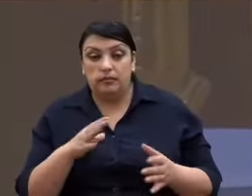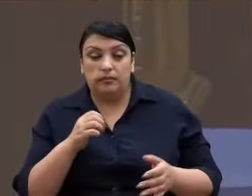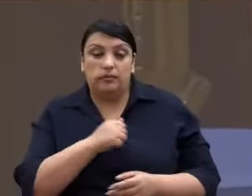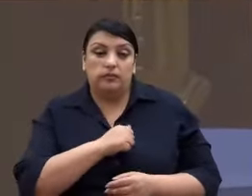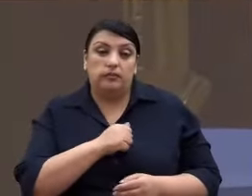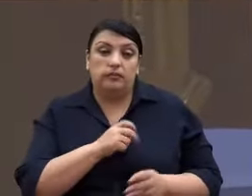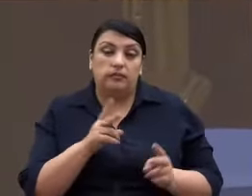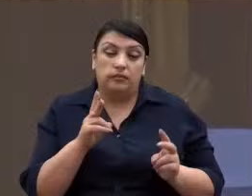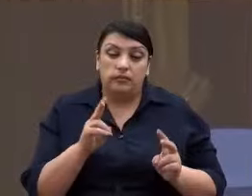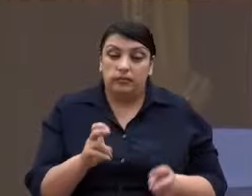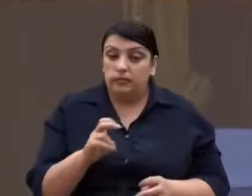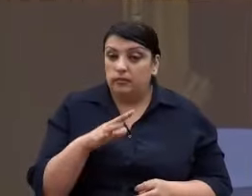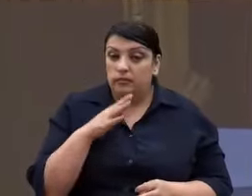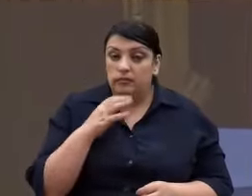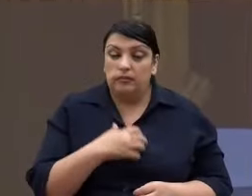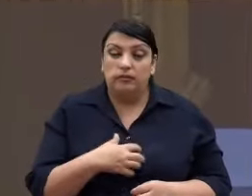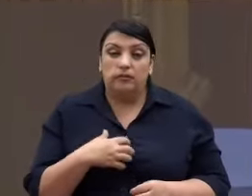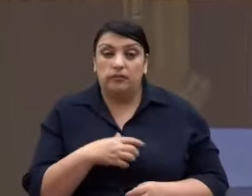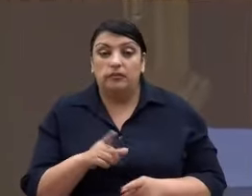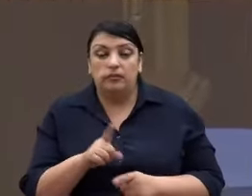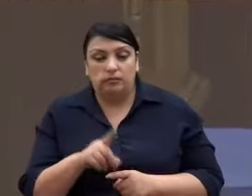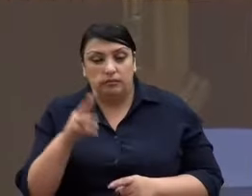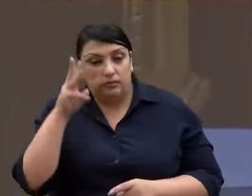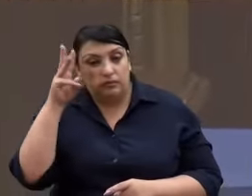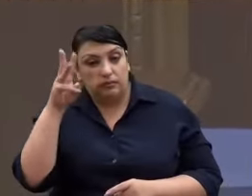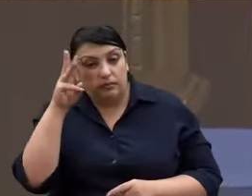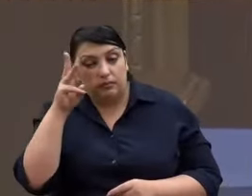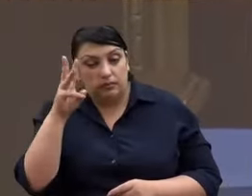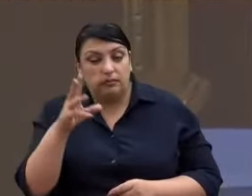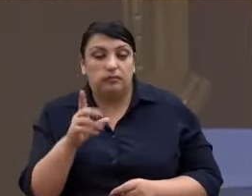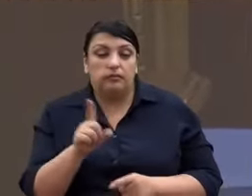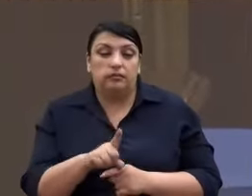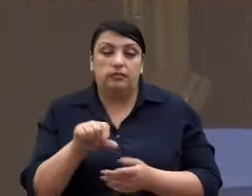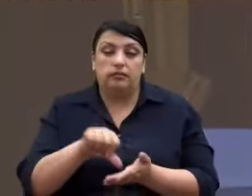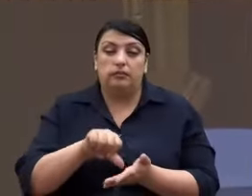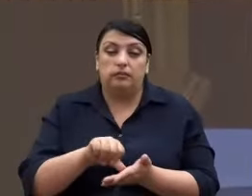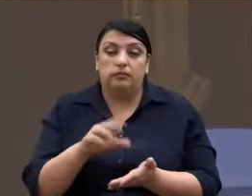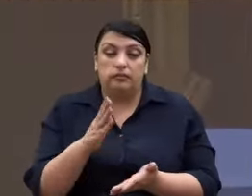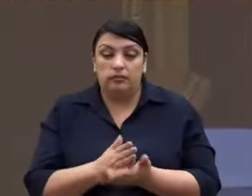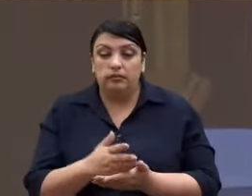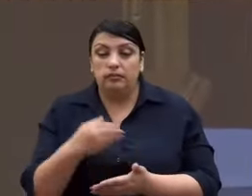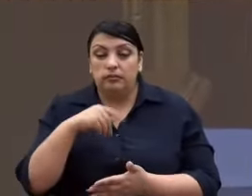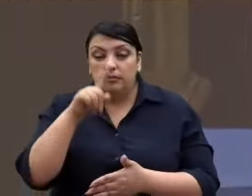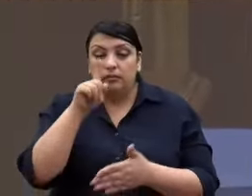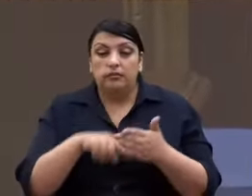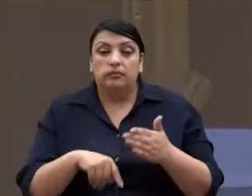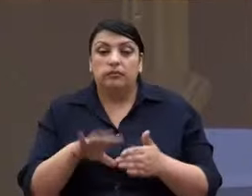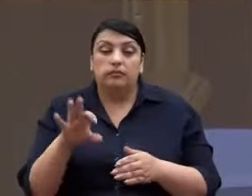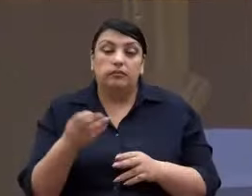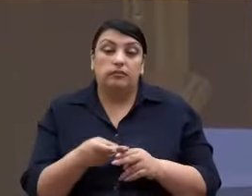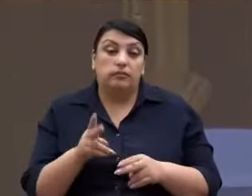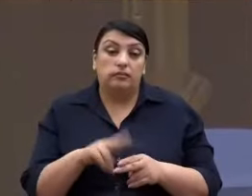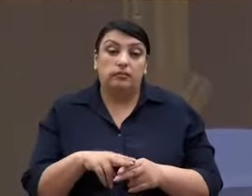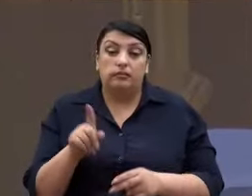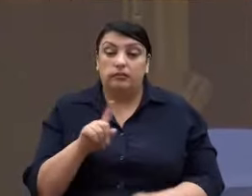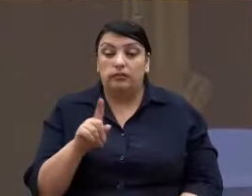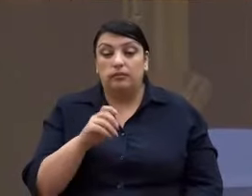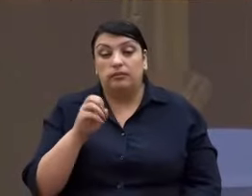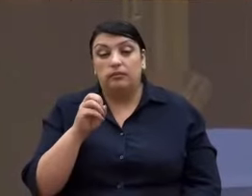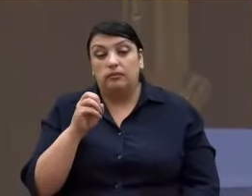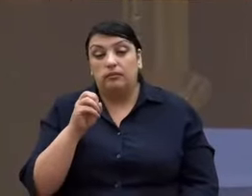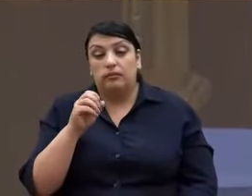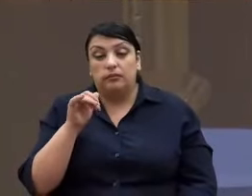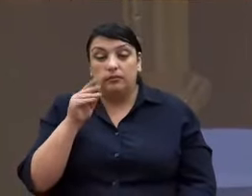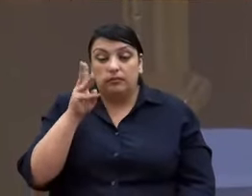ես ուզում եմ նշել նաև Իրանի կարևոր դերակատարությունը, որովհետև ես վստահ եմ, որ այս դալիճում նաև կա այն համոզմունքը, որ Իրանը շատ